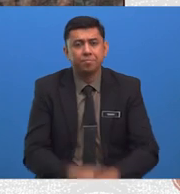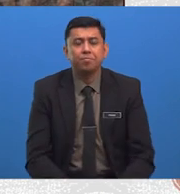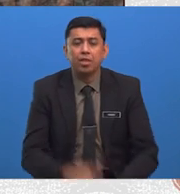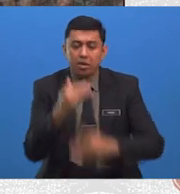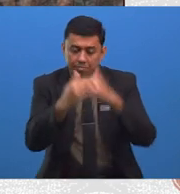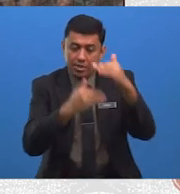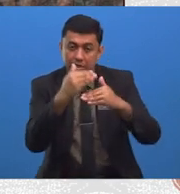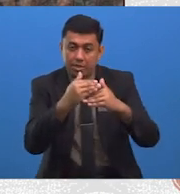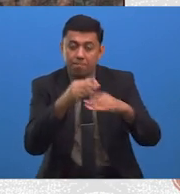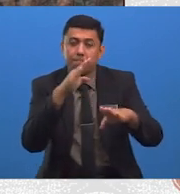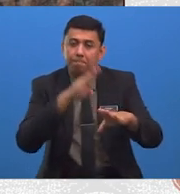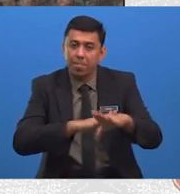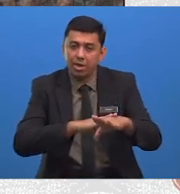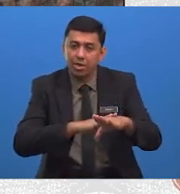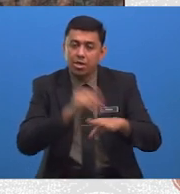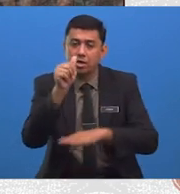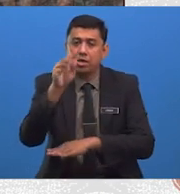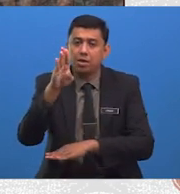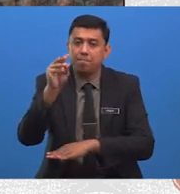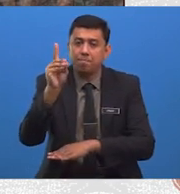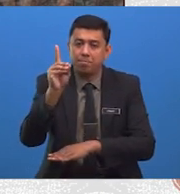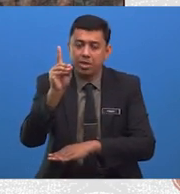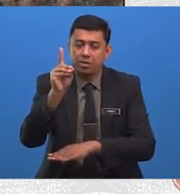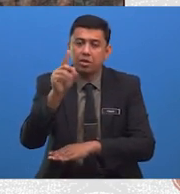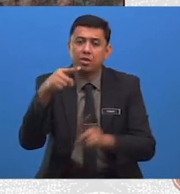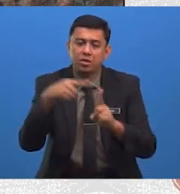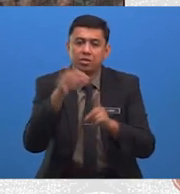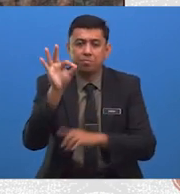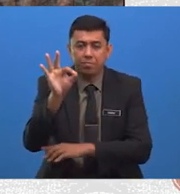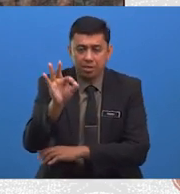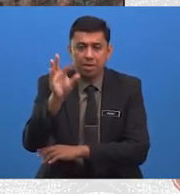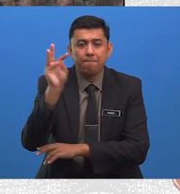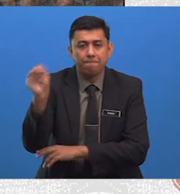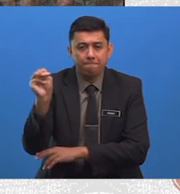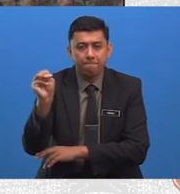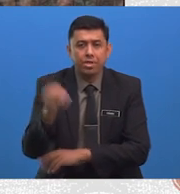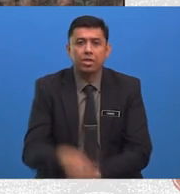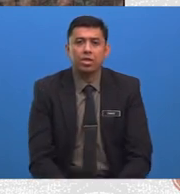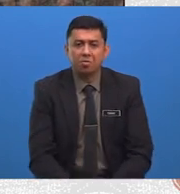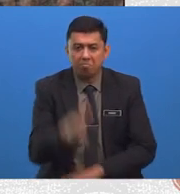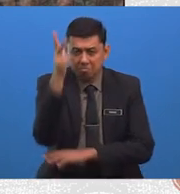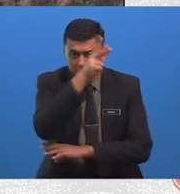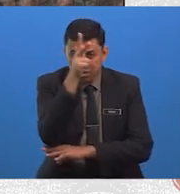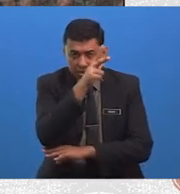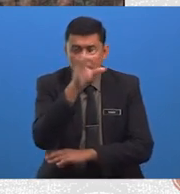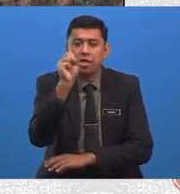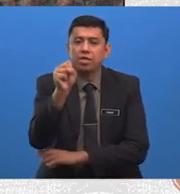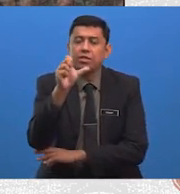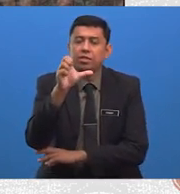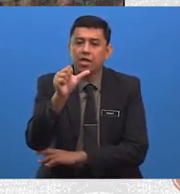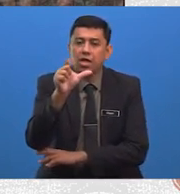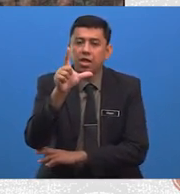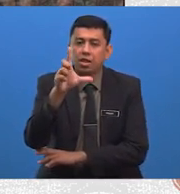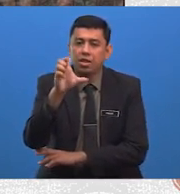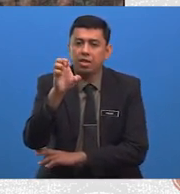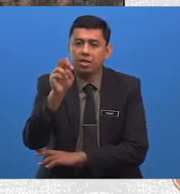Dibina pada abad ke-9 Masihi semasa pemerintahan Kerajaan Salendra.